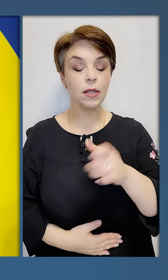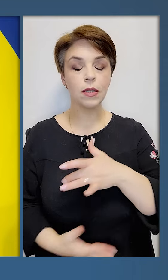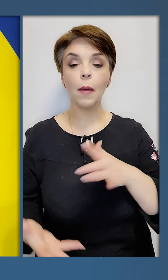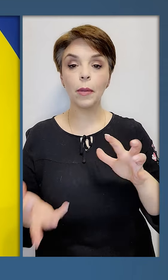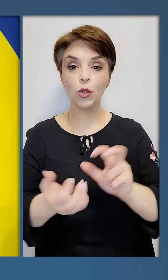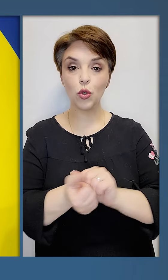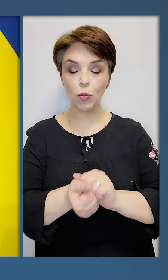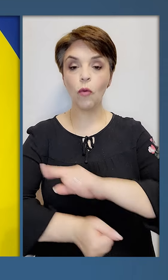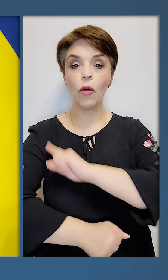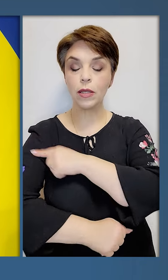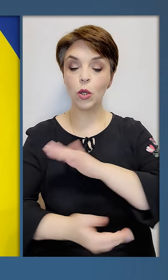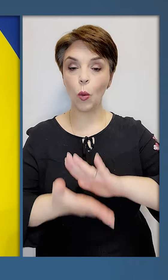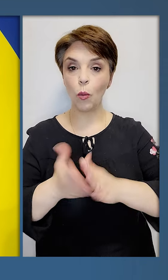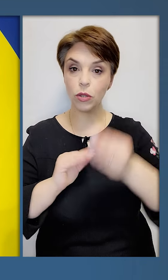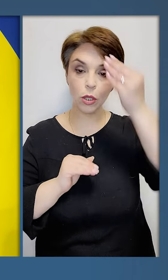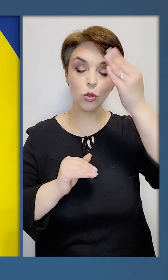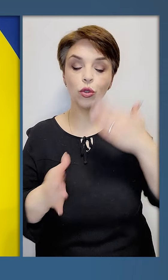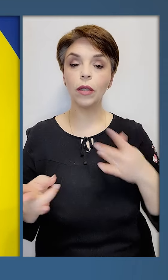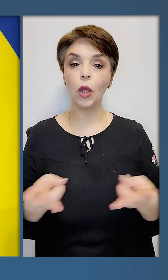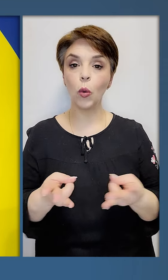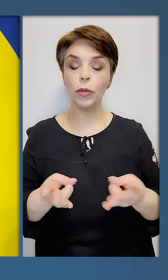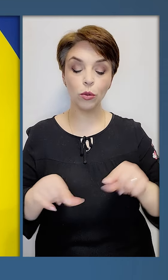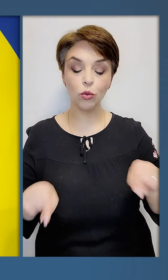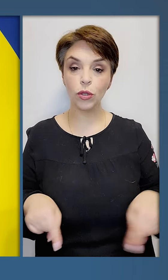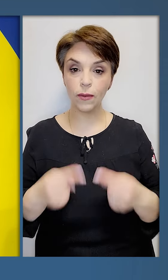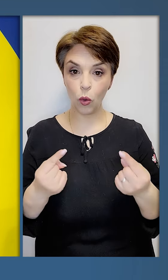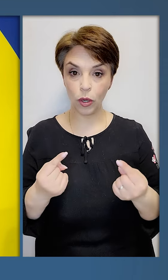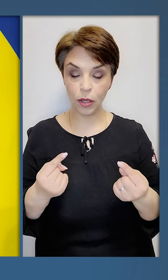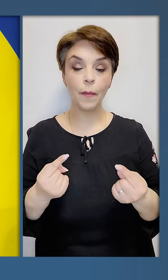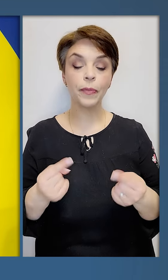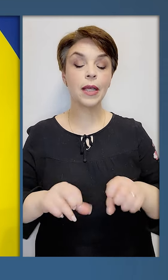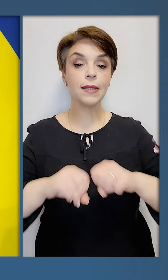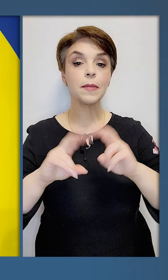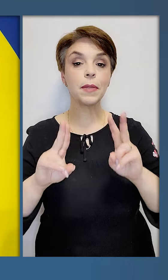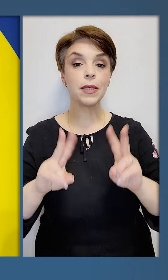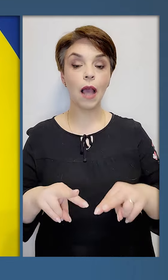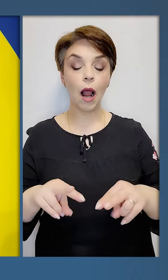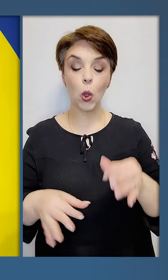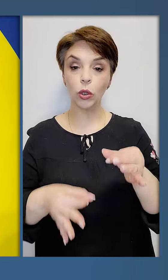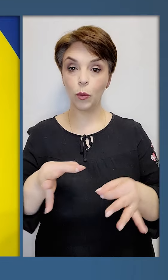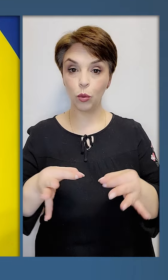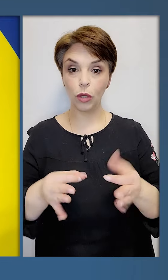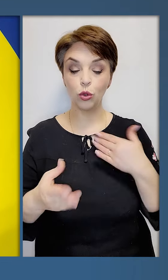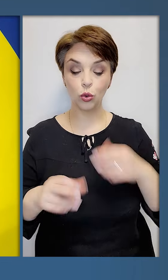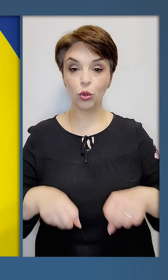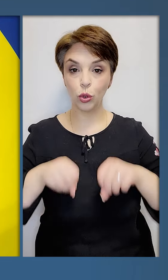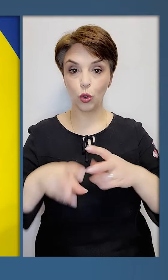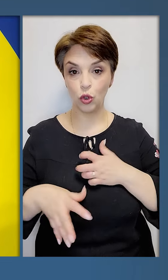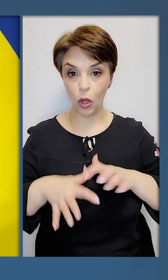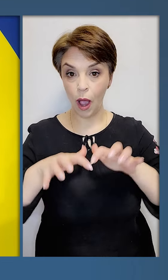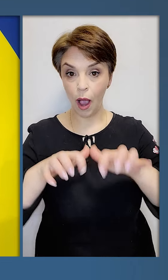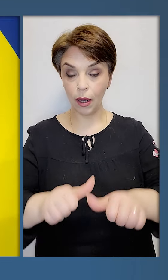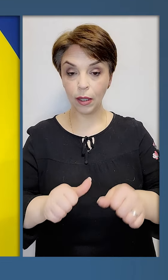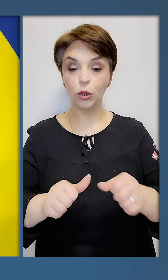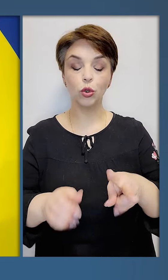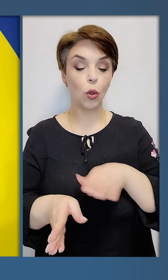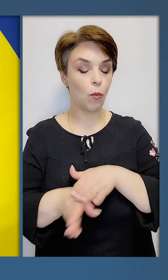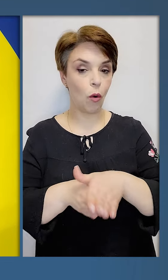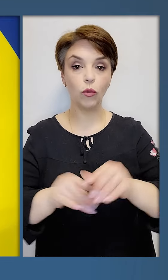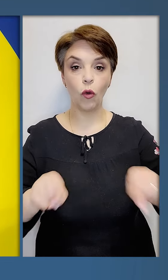за принципову і сильну позицію щодо необхідності створення спеціального трибуналу щодо злочину агресії та